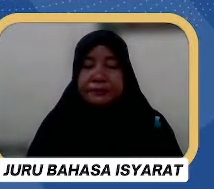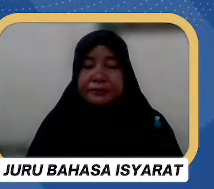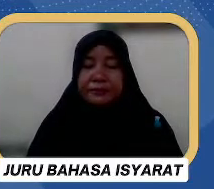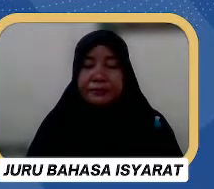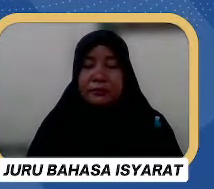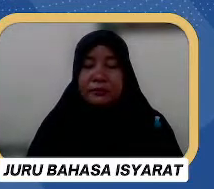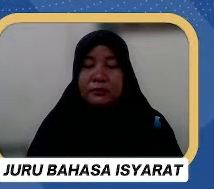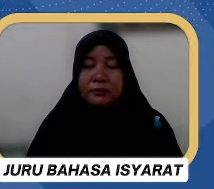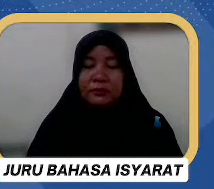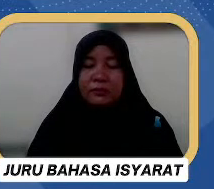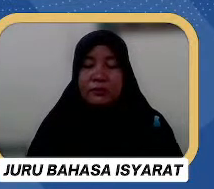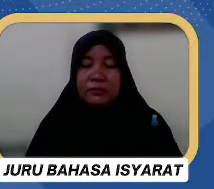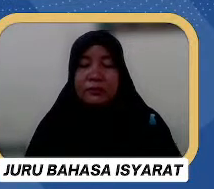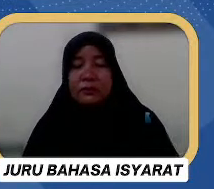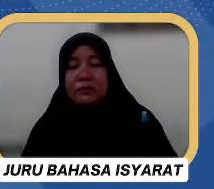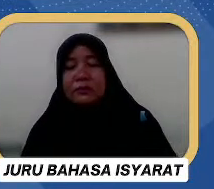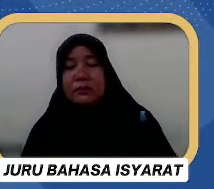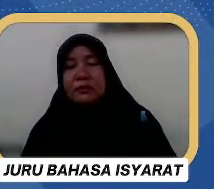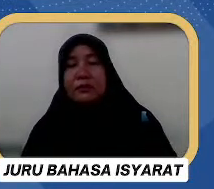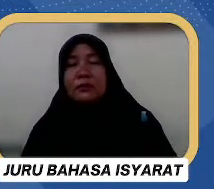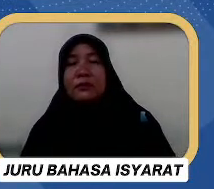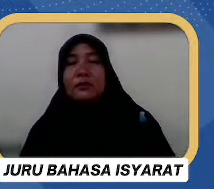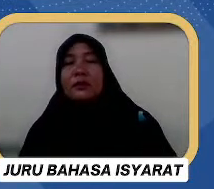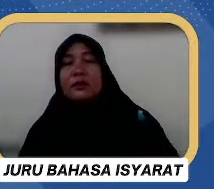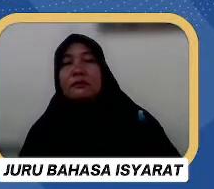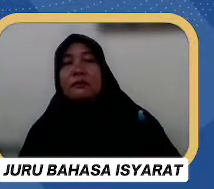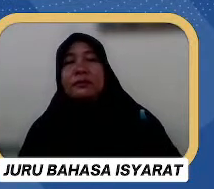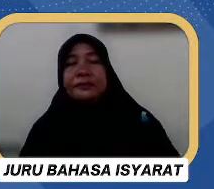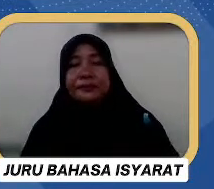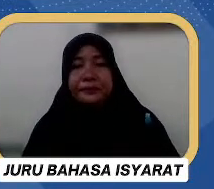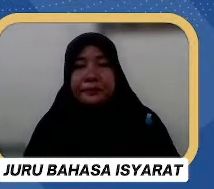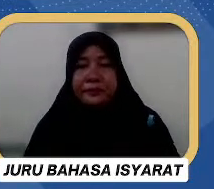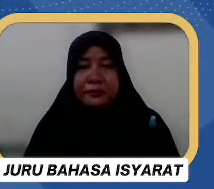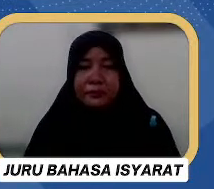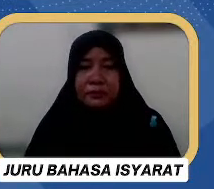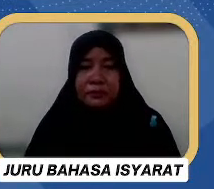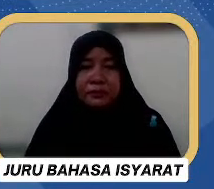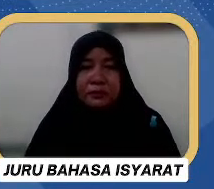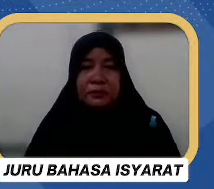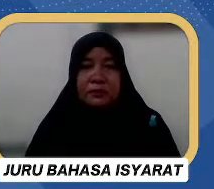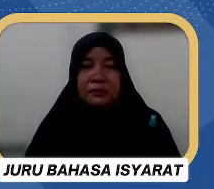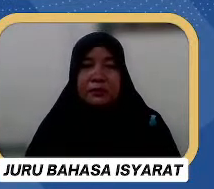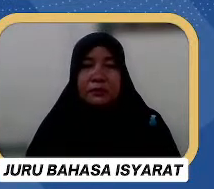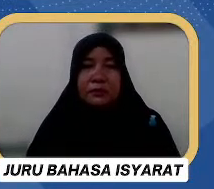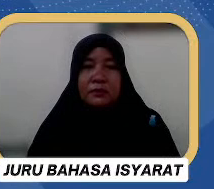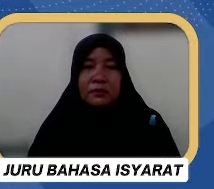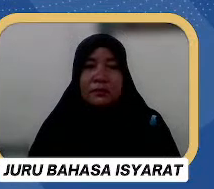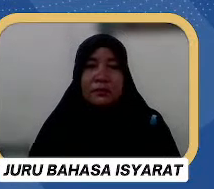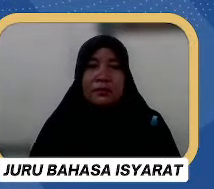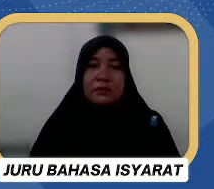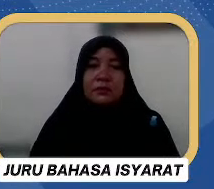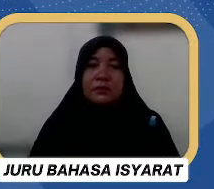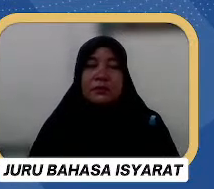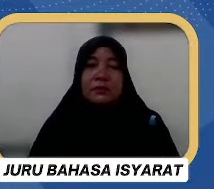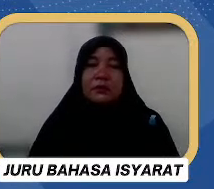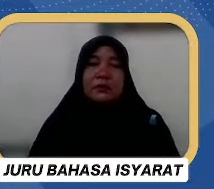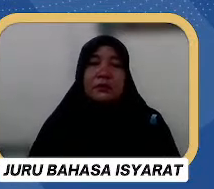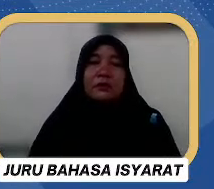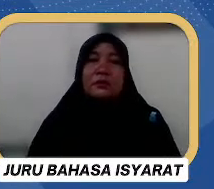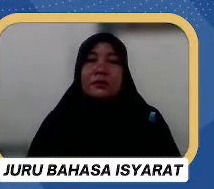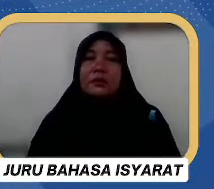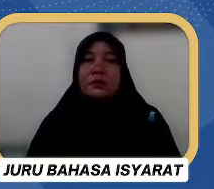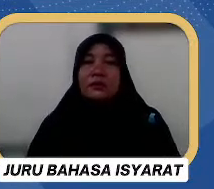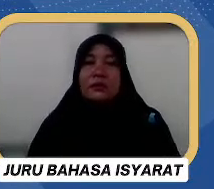Baik, sepertinya Kak Arta sudah tidak bergabung ya bersama kami ya. Kita lanjut aja ya, karena kita